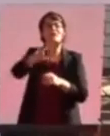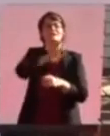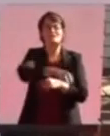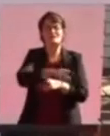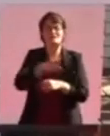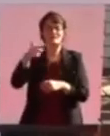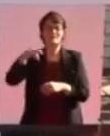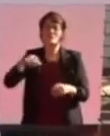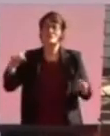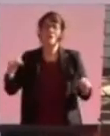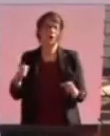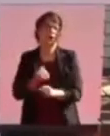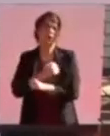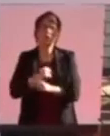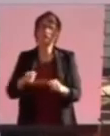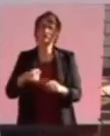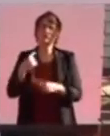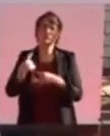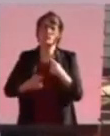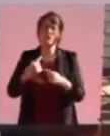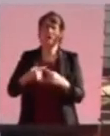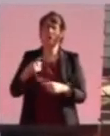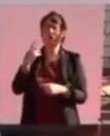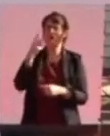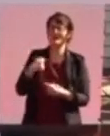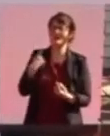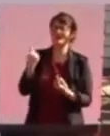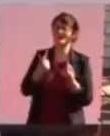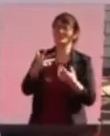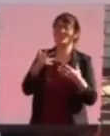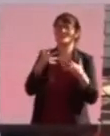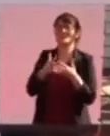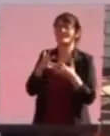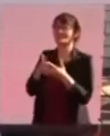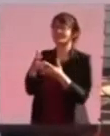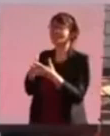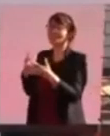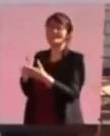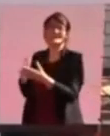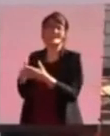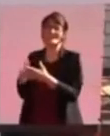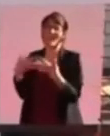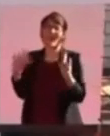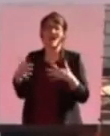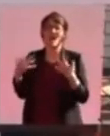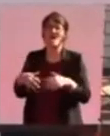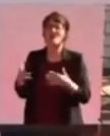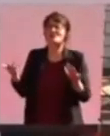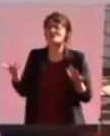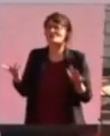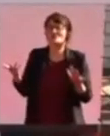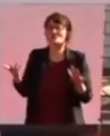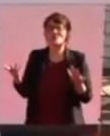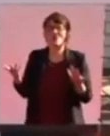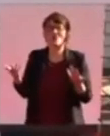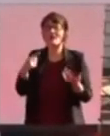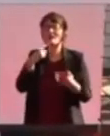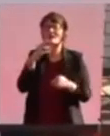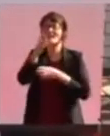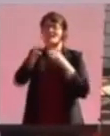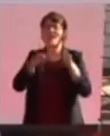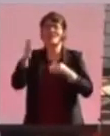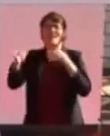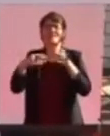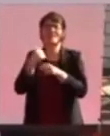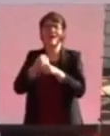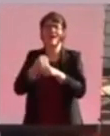condizioni disagevoli di chi sale sui camini industriali tutta la settimana per misurare le missioni delle fabbriche di chi va in